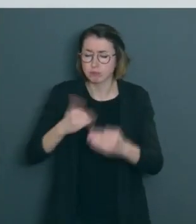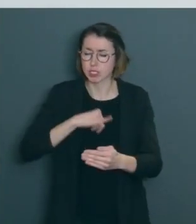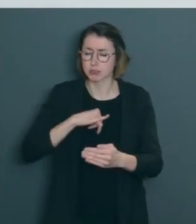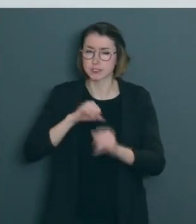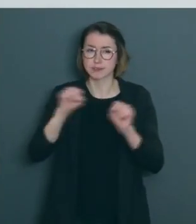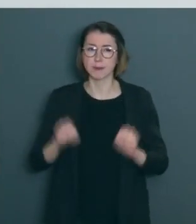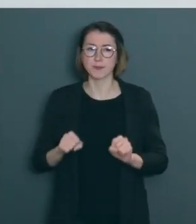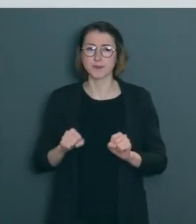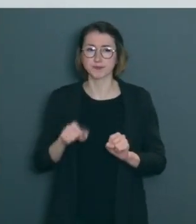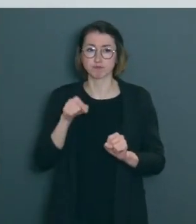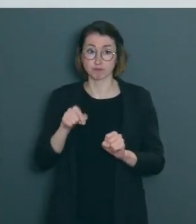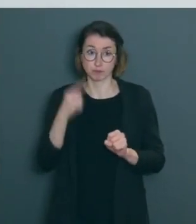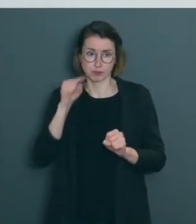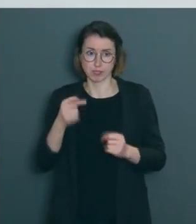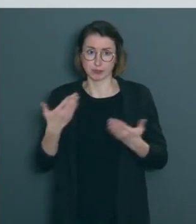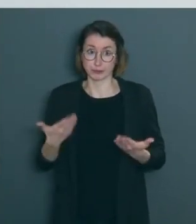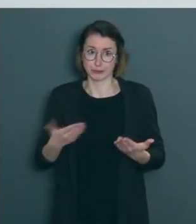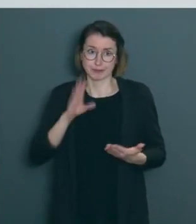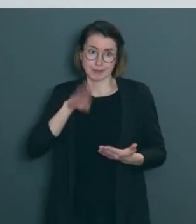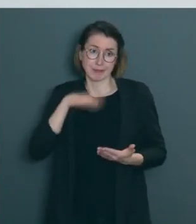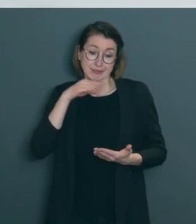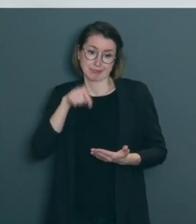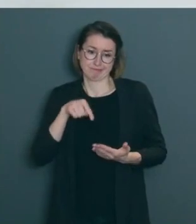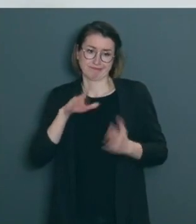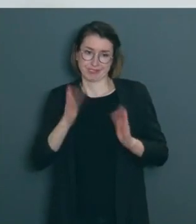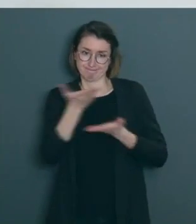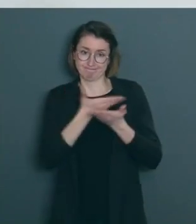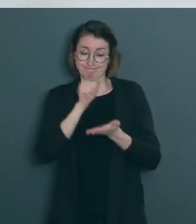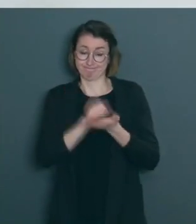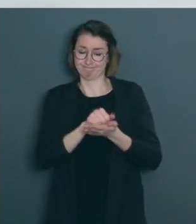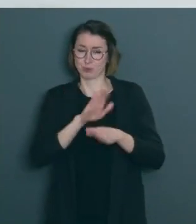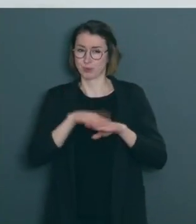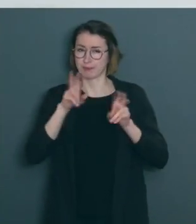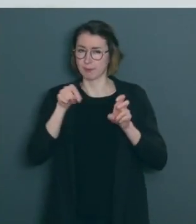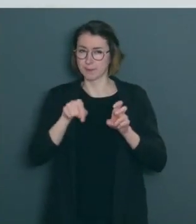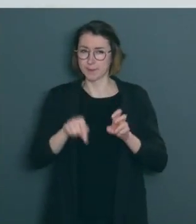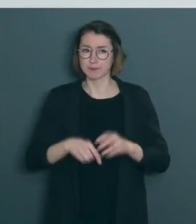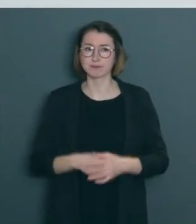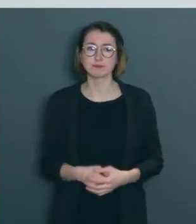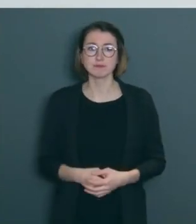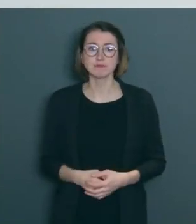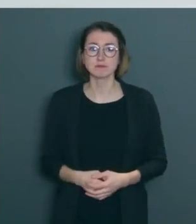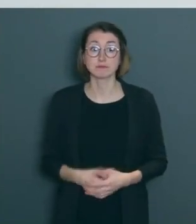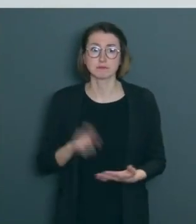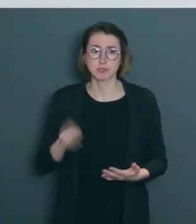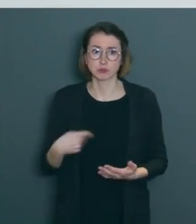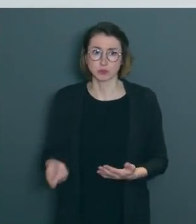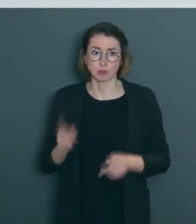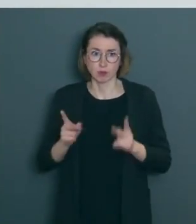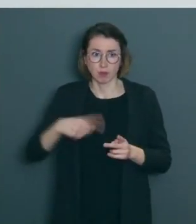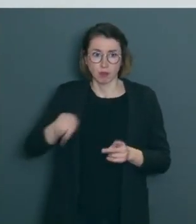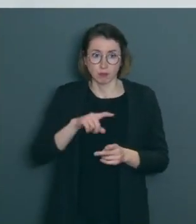important de ce qu'on a discuté cet après-midi. Ça a un côté un peu négatif, peut-être, de finir avec ce